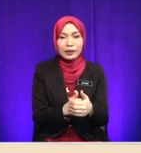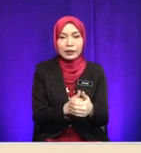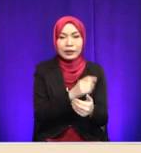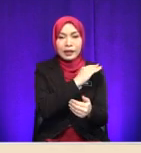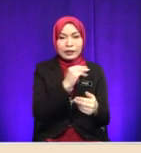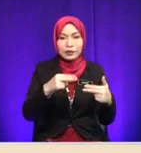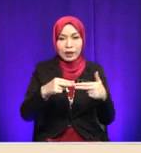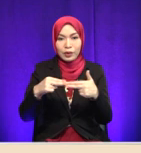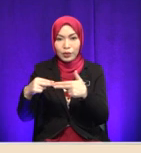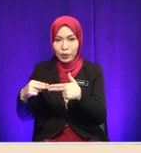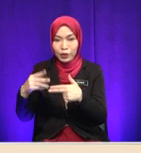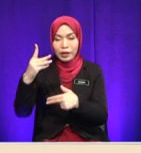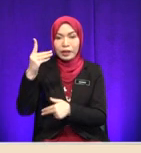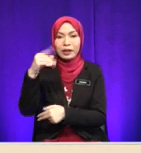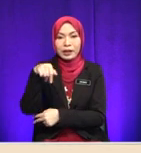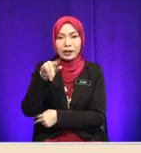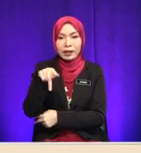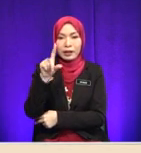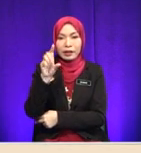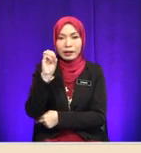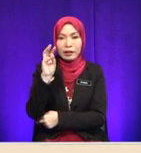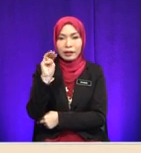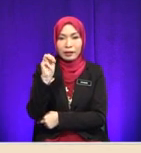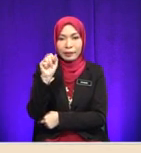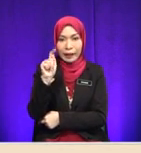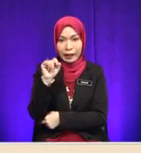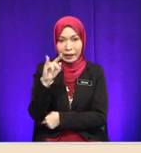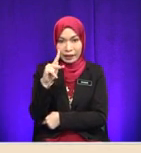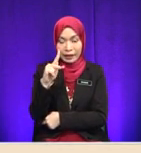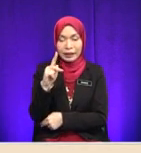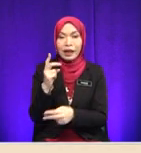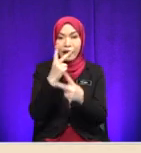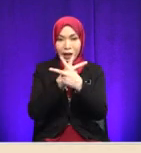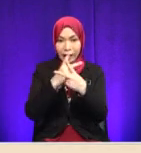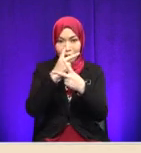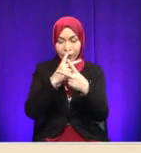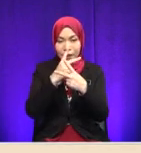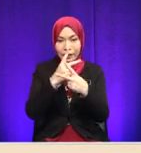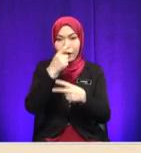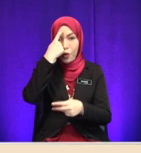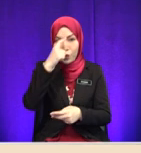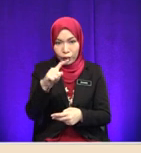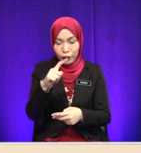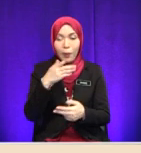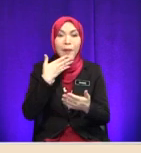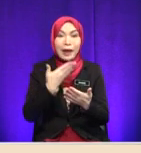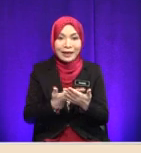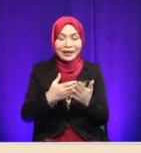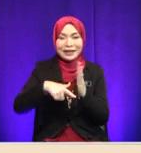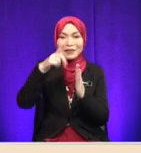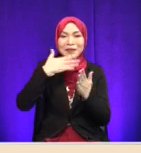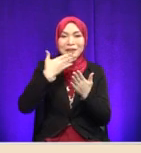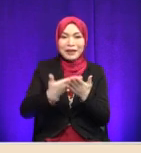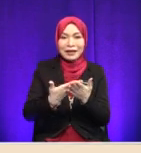dengan kedua-dua Asia Tengah. Lawatan ini akan memberi tumpuan untuk memperkukuh kerjasama sedia ada yang memberi manfaat